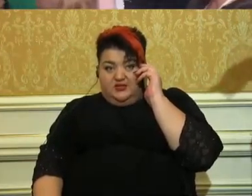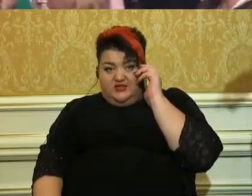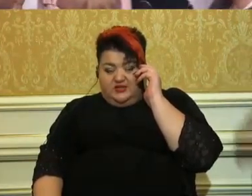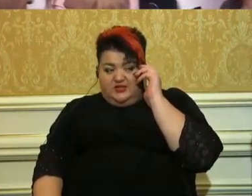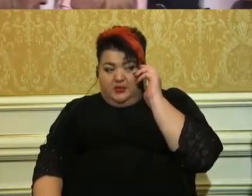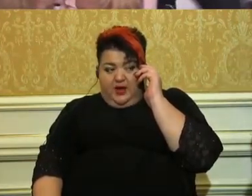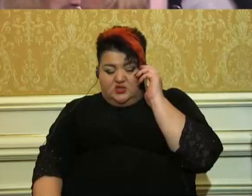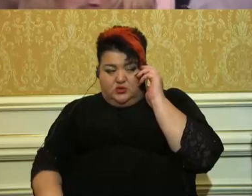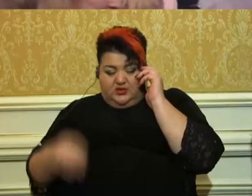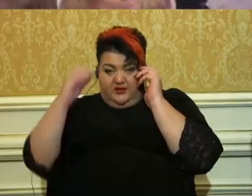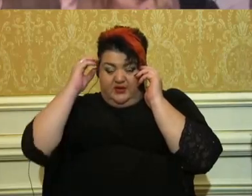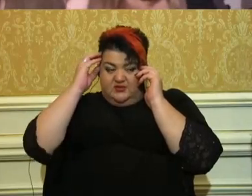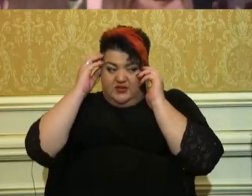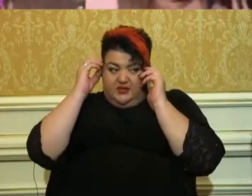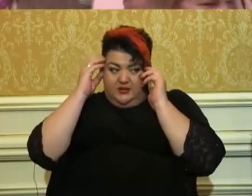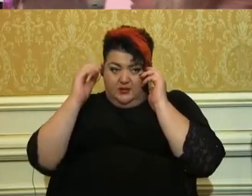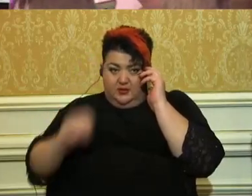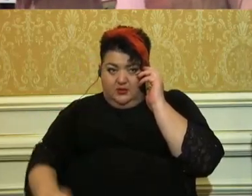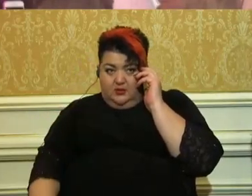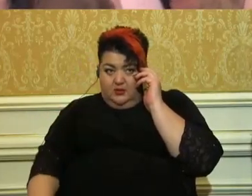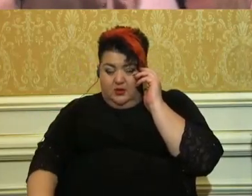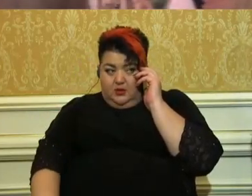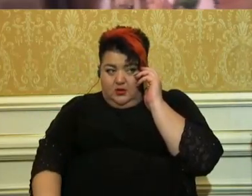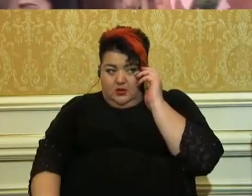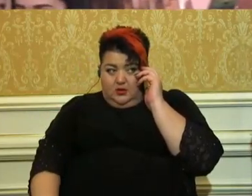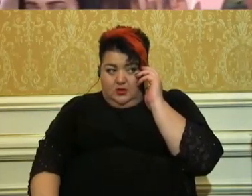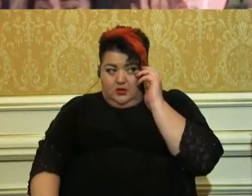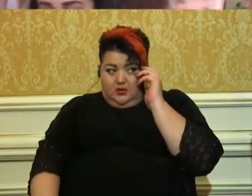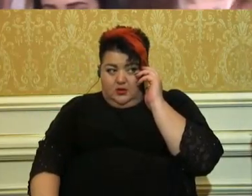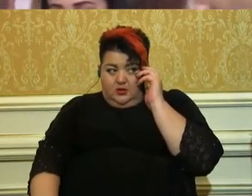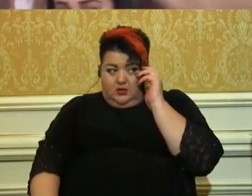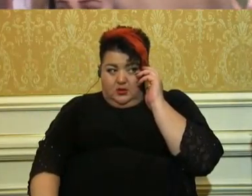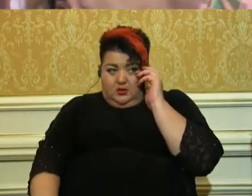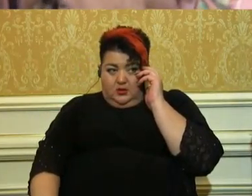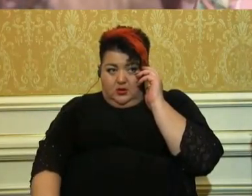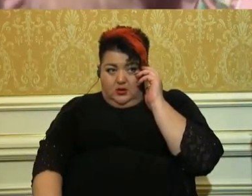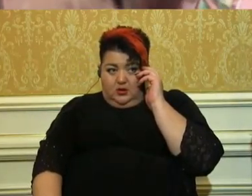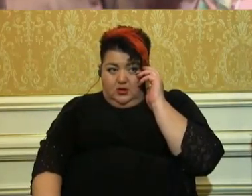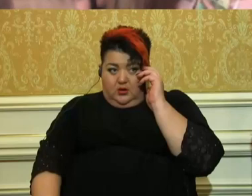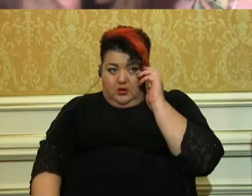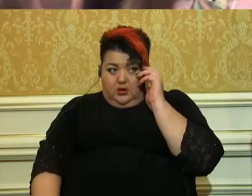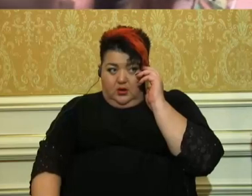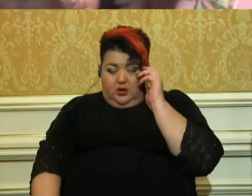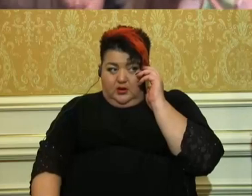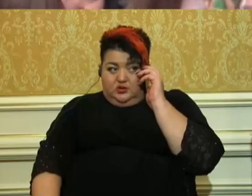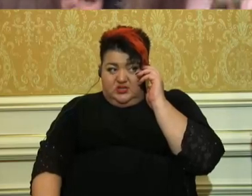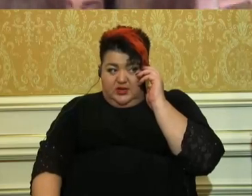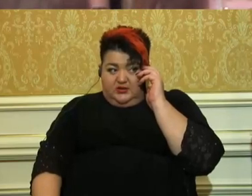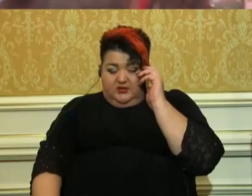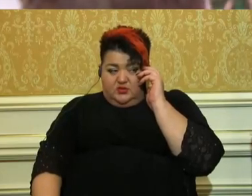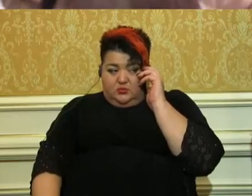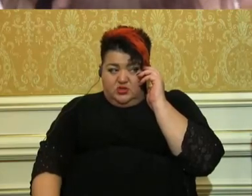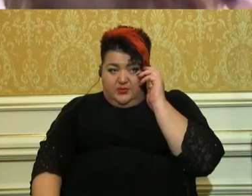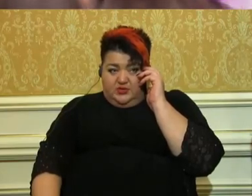Пані та панове, просимо залишатися на своїх місцях. За мить стартує засідання четвертої дискусійної платформи